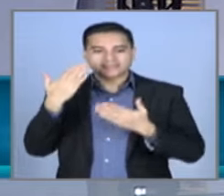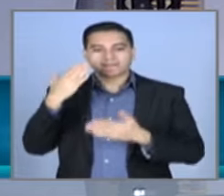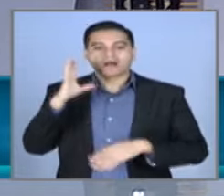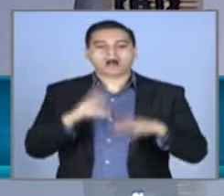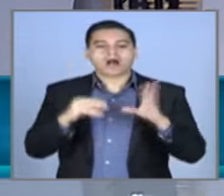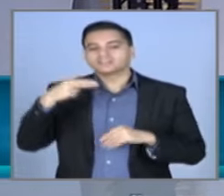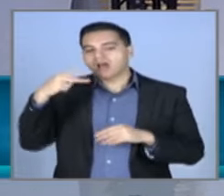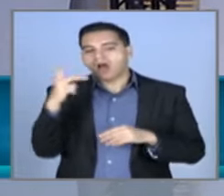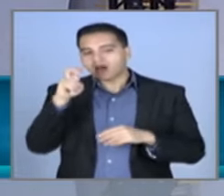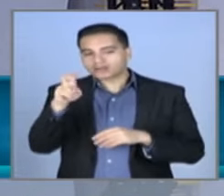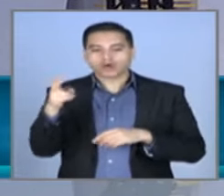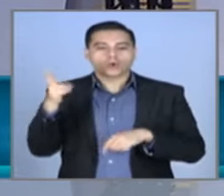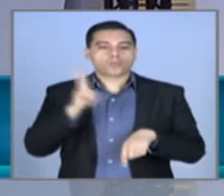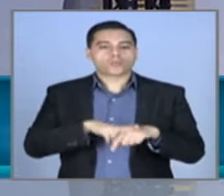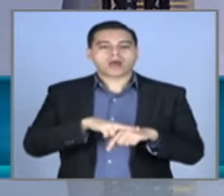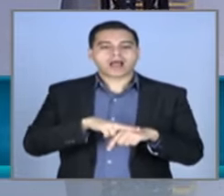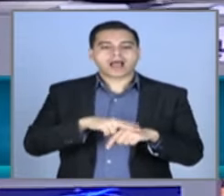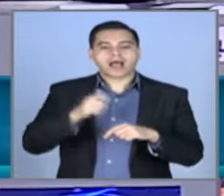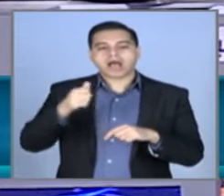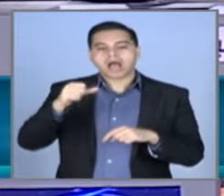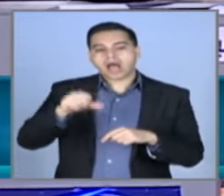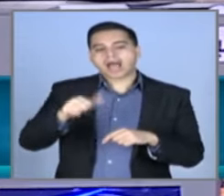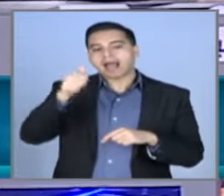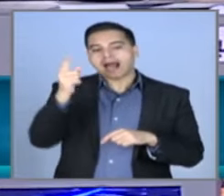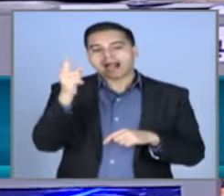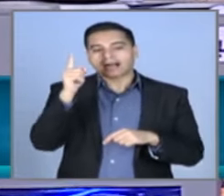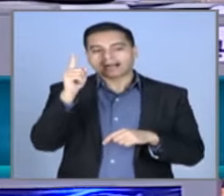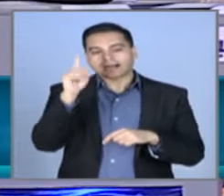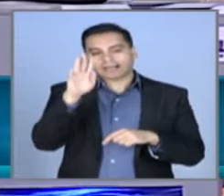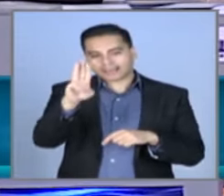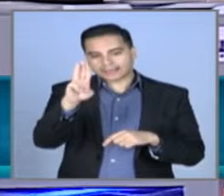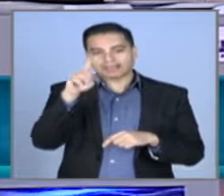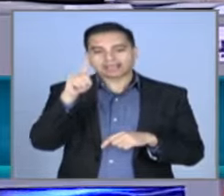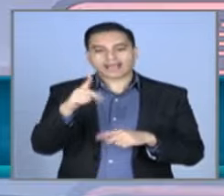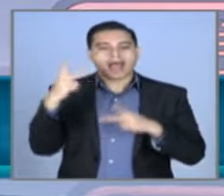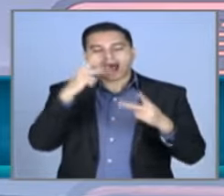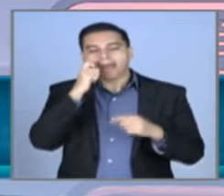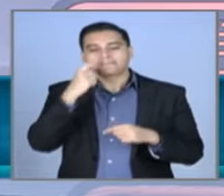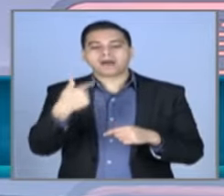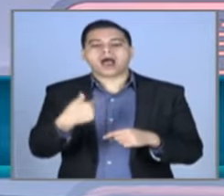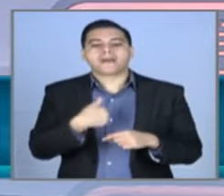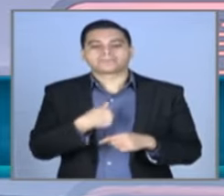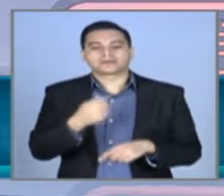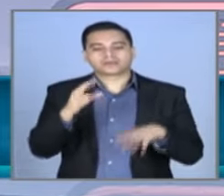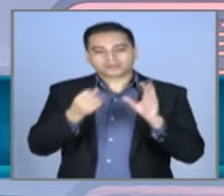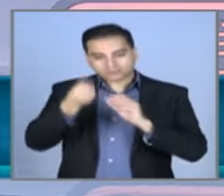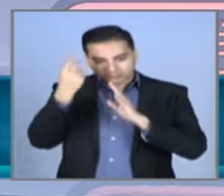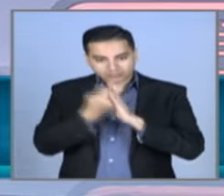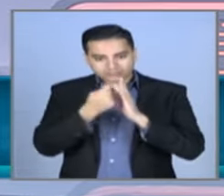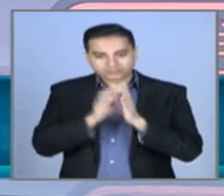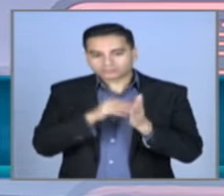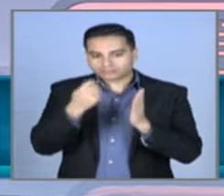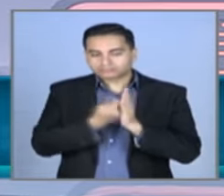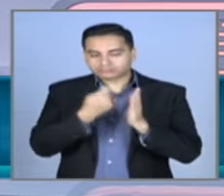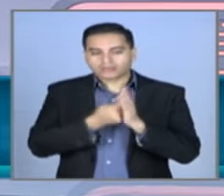أحلام من أبي، قصة عرق وإرث. Dreams from my father, a story of race and